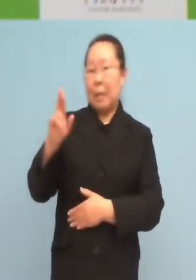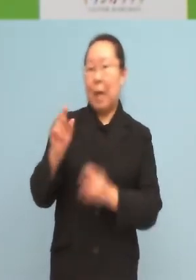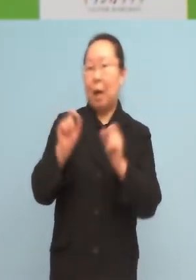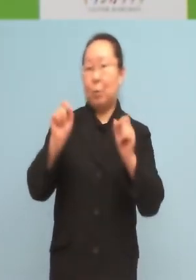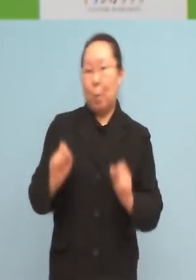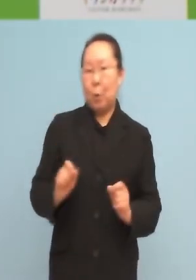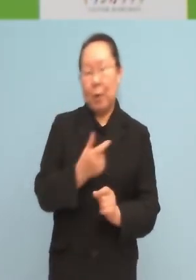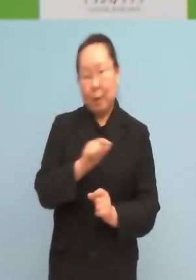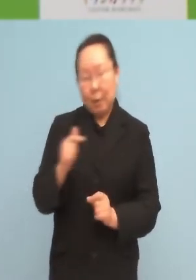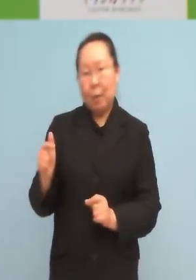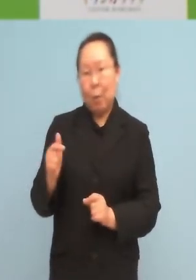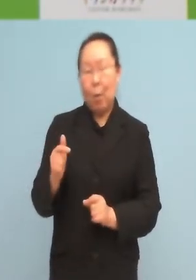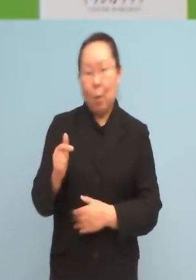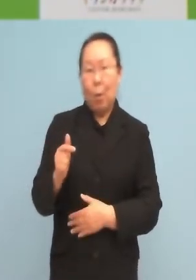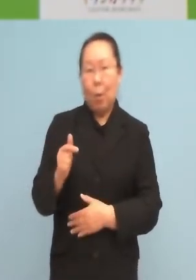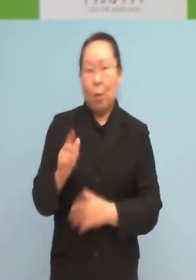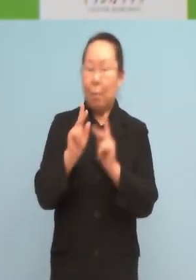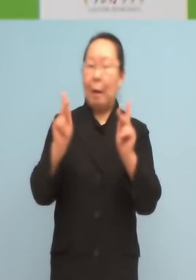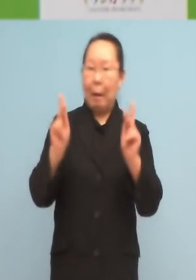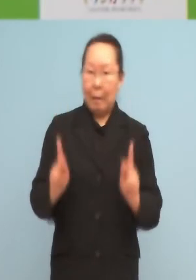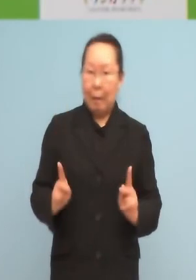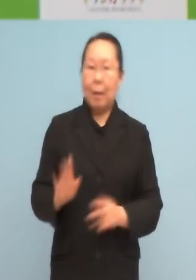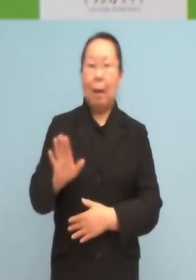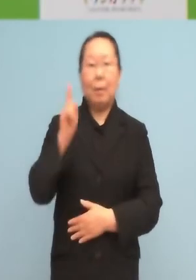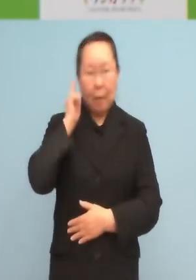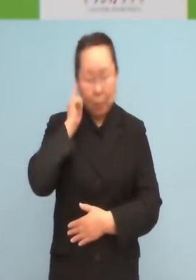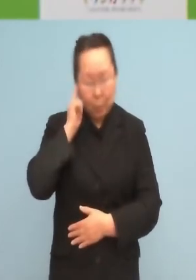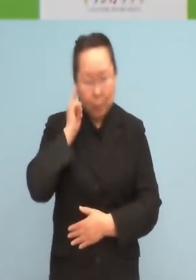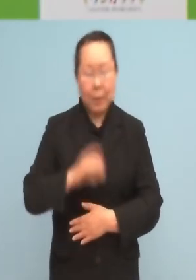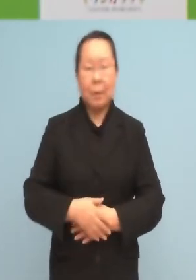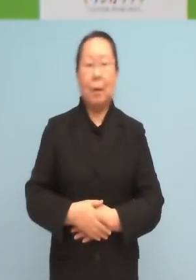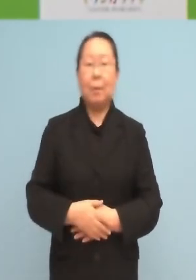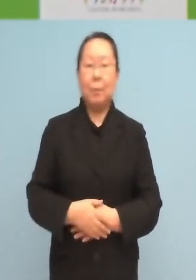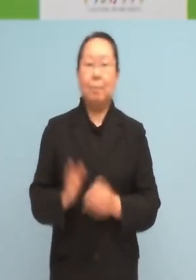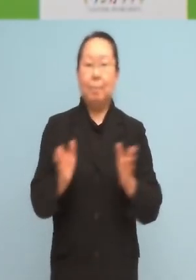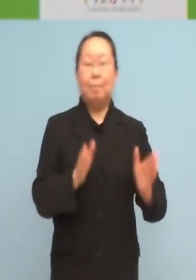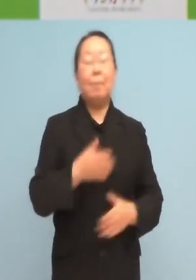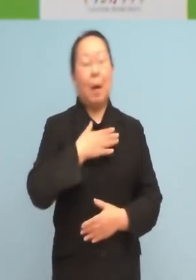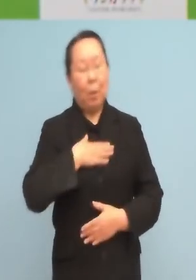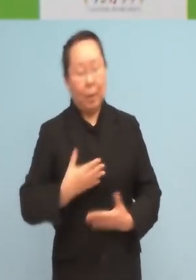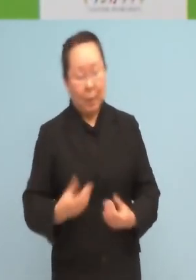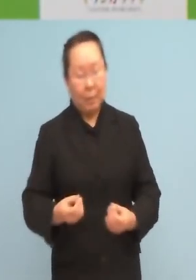ね、はい、いろいろな課題があったかと思いますが。 わかりました。